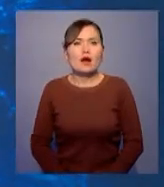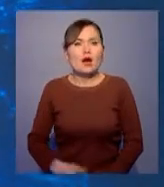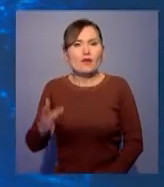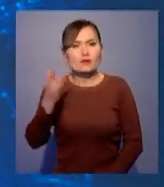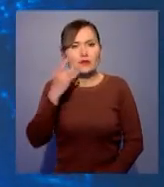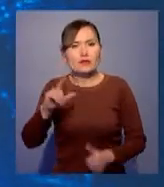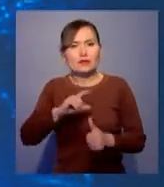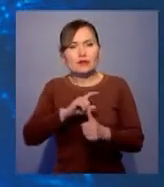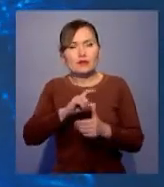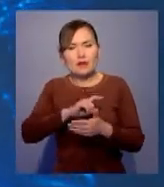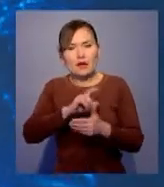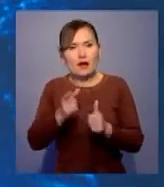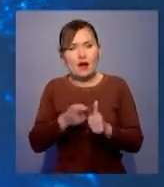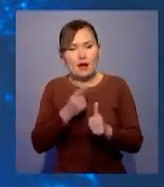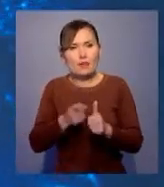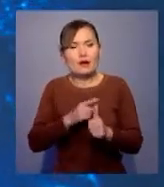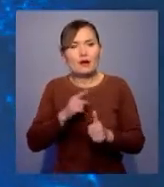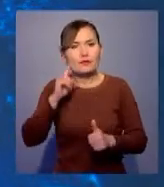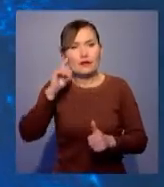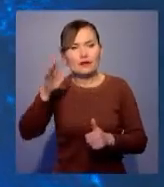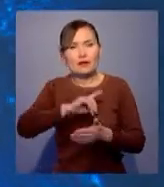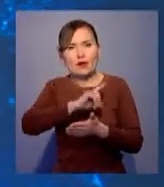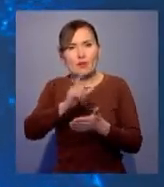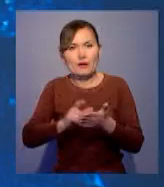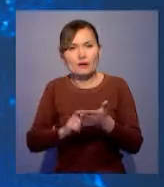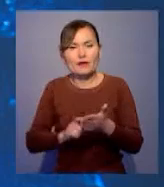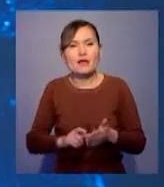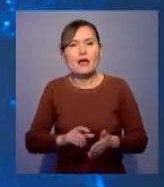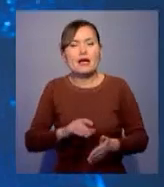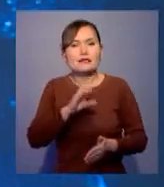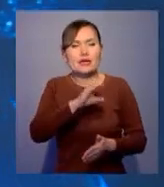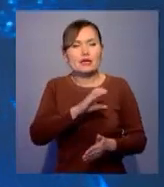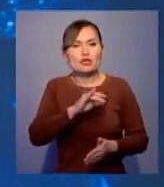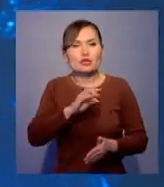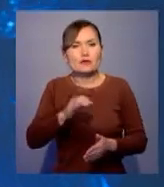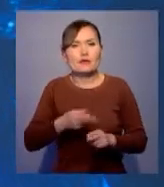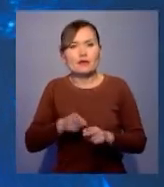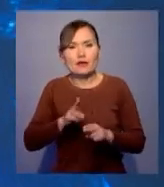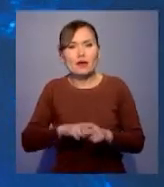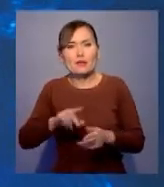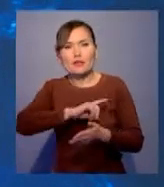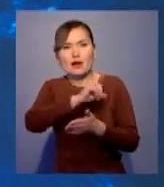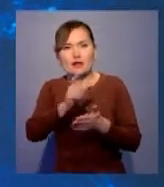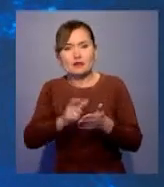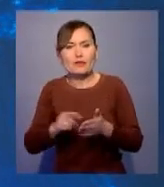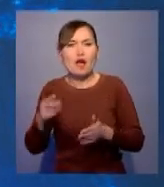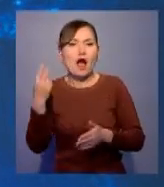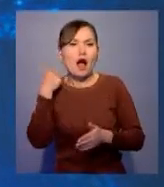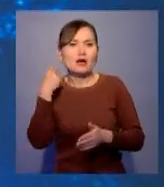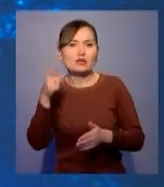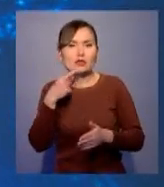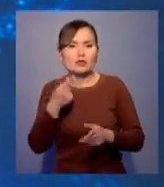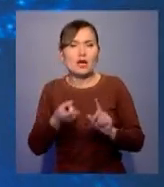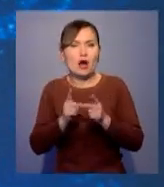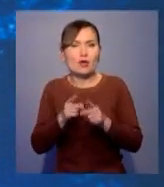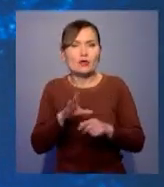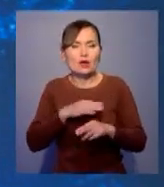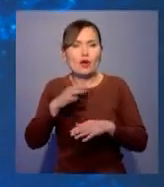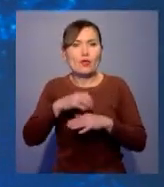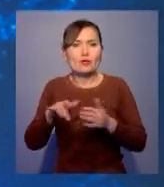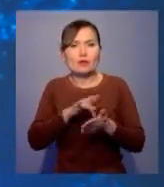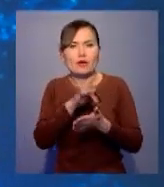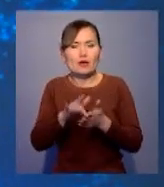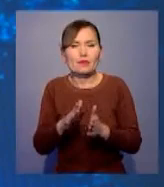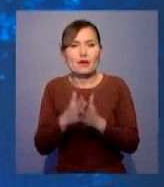Атаңызға айналған Сәкен Серінің, көрнекті жазушы Сәкен Жүнісовтің «Заманай» мен «Аманай» атты шығармасы ағылшын тіліне аударылды. Көкшетауда